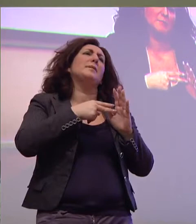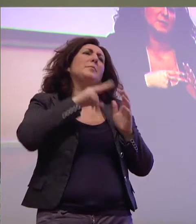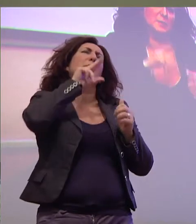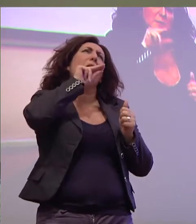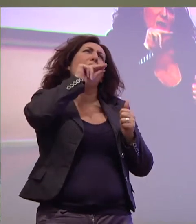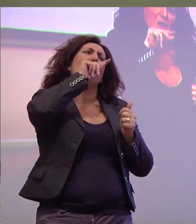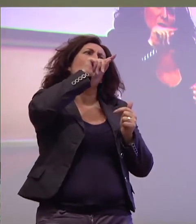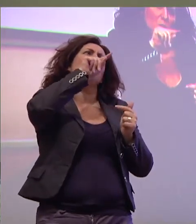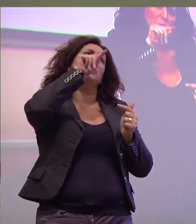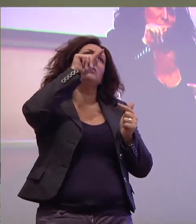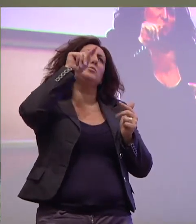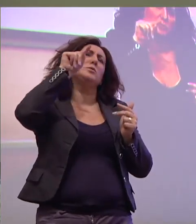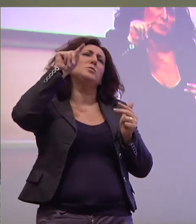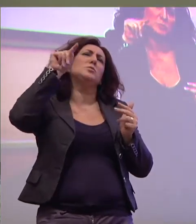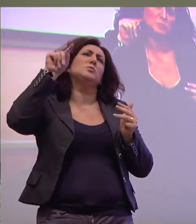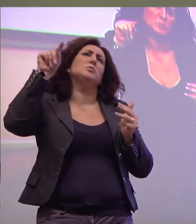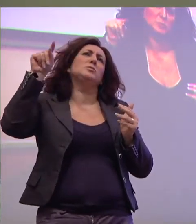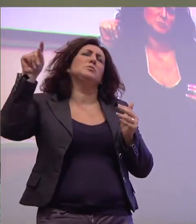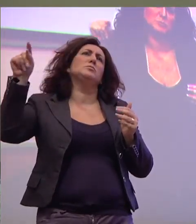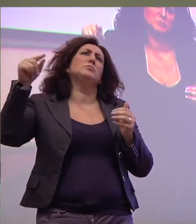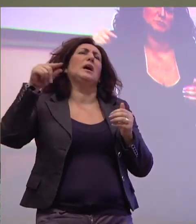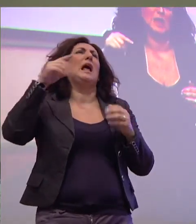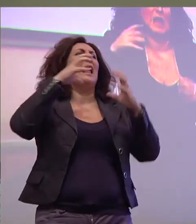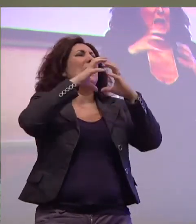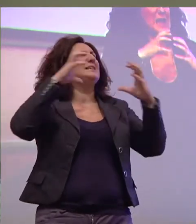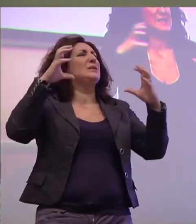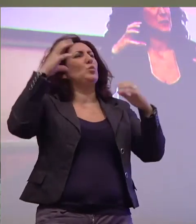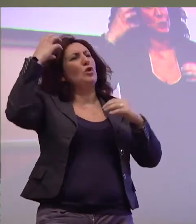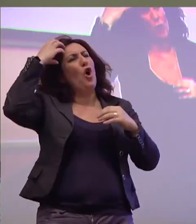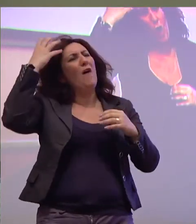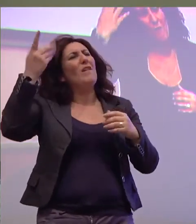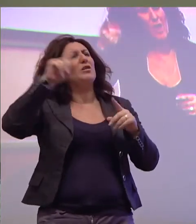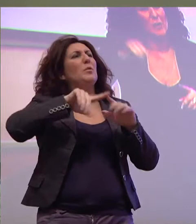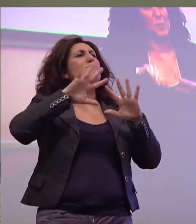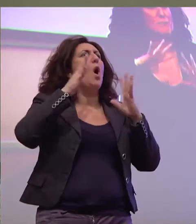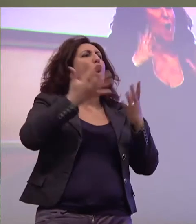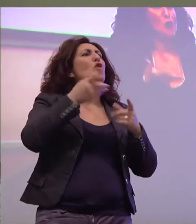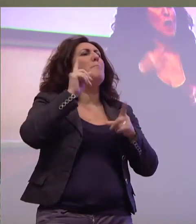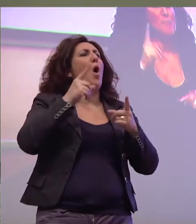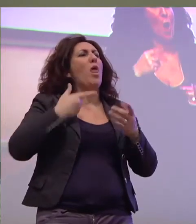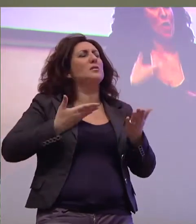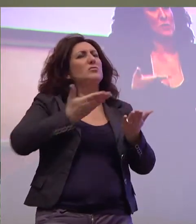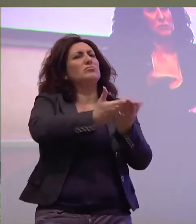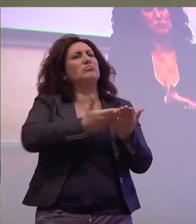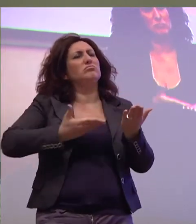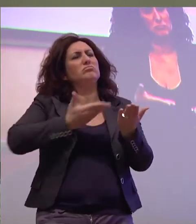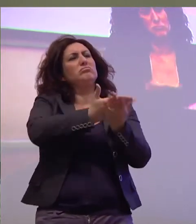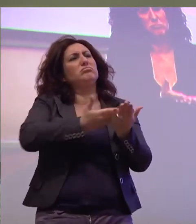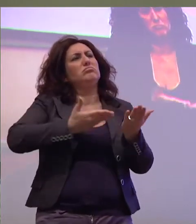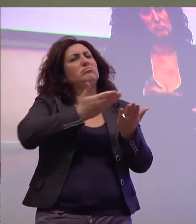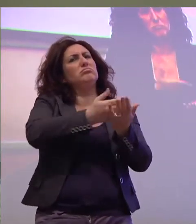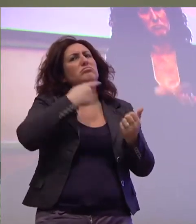stati rappresentati alle istituzioni governative e al mondo politico tutte le grandi